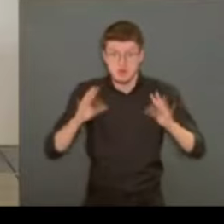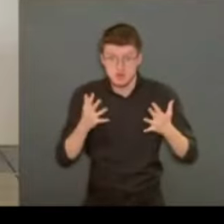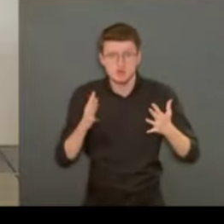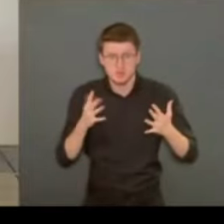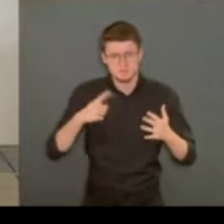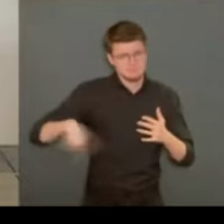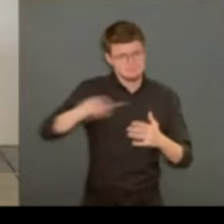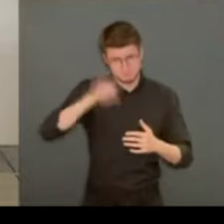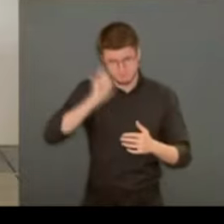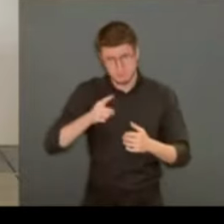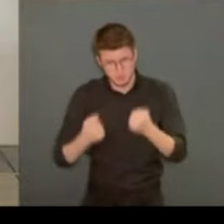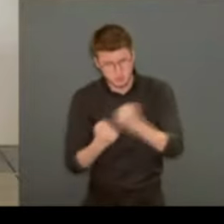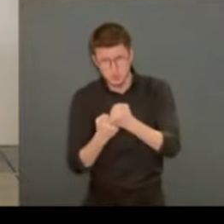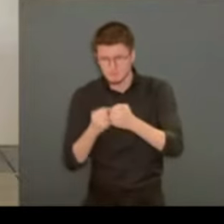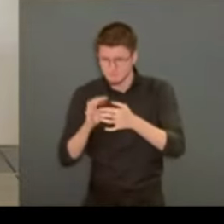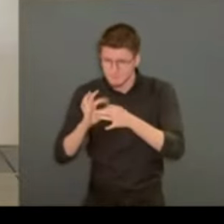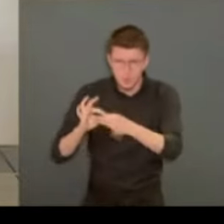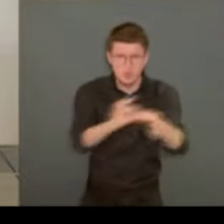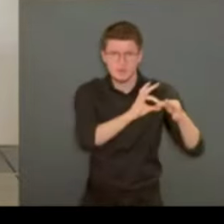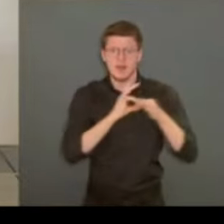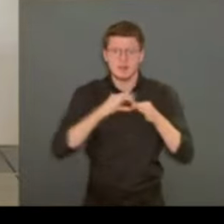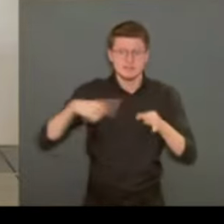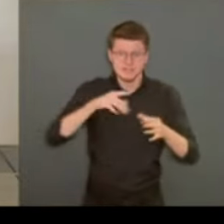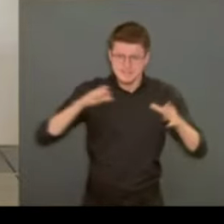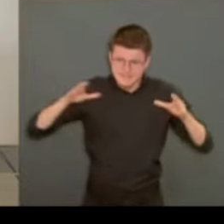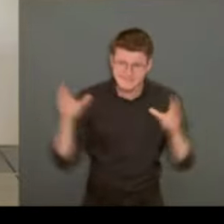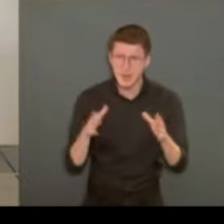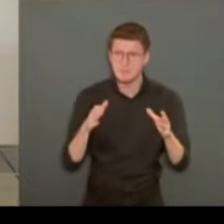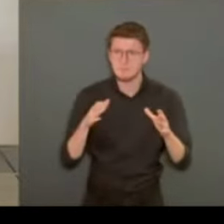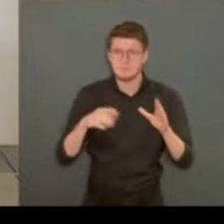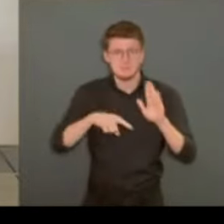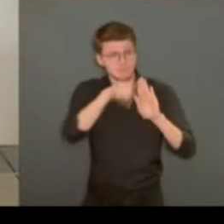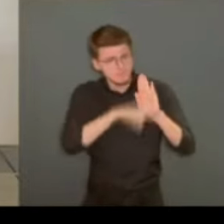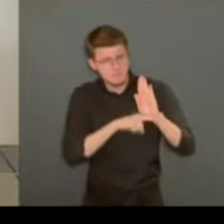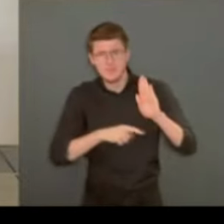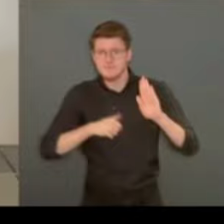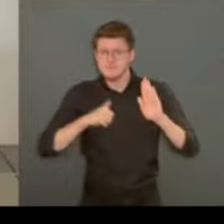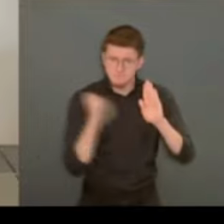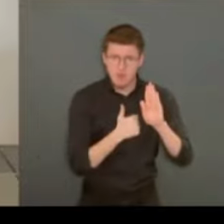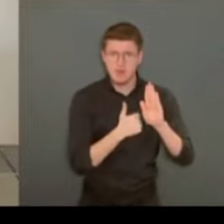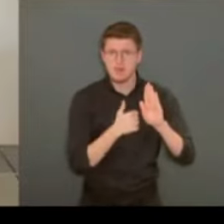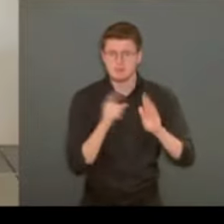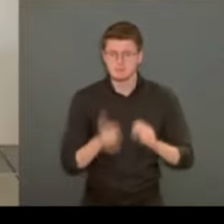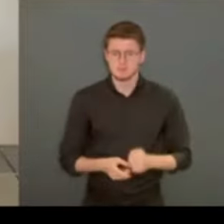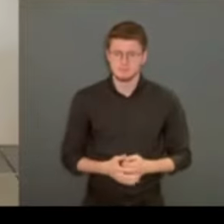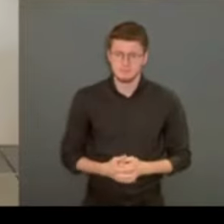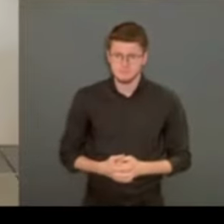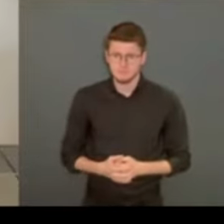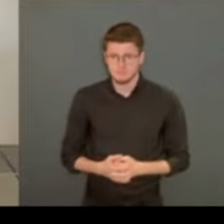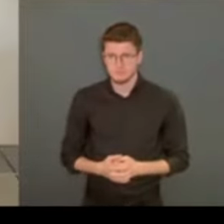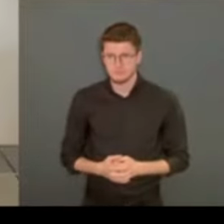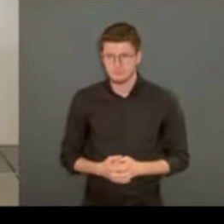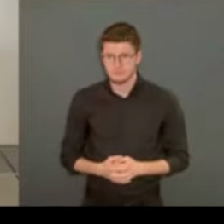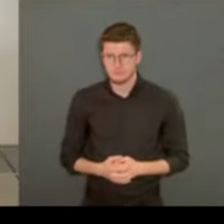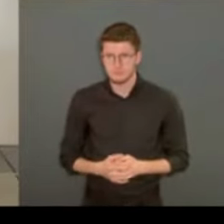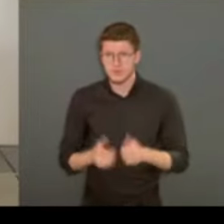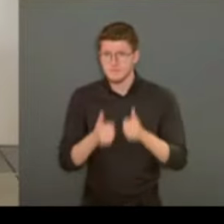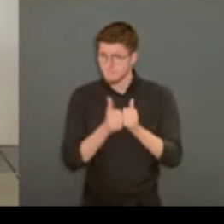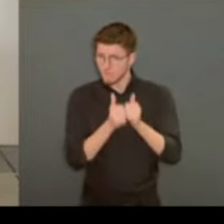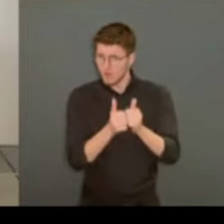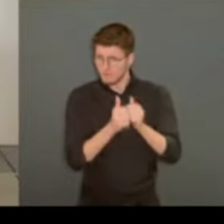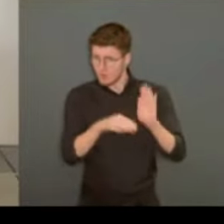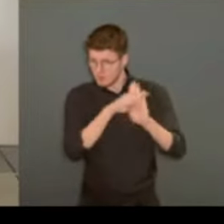solidair zijn en als we solidair de maatregelen doorvoeren, ons houden aan de maatregelen, maar vooral die